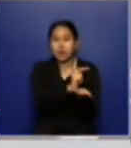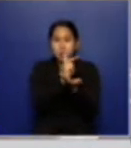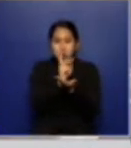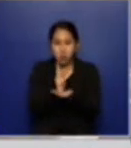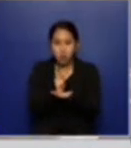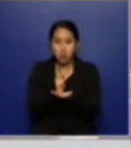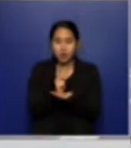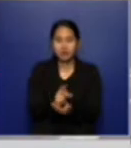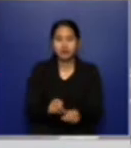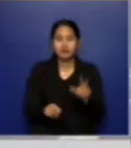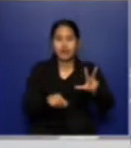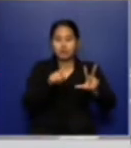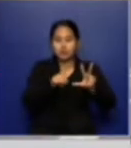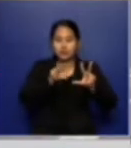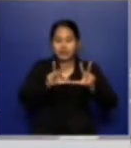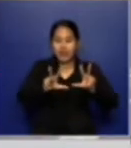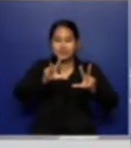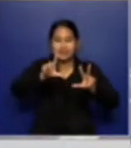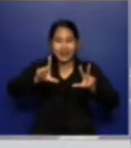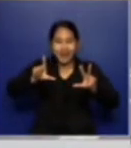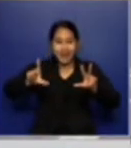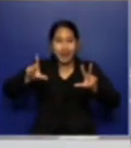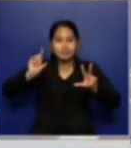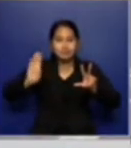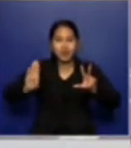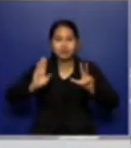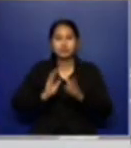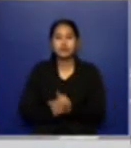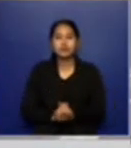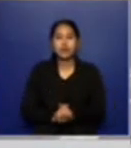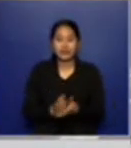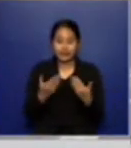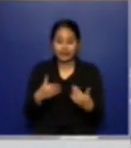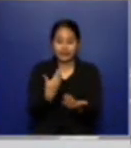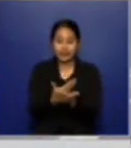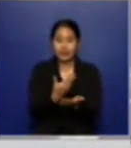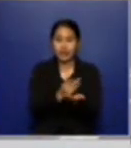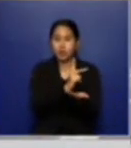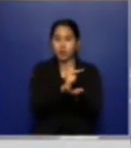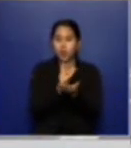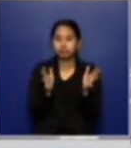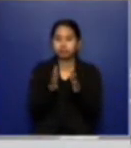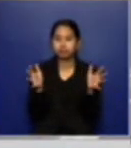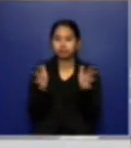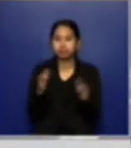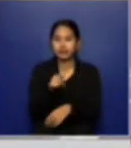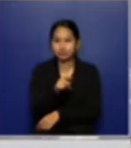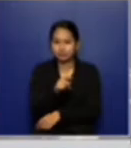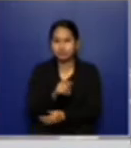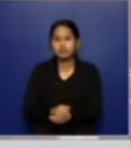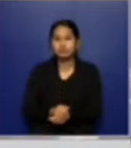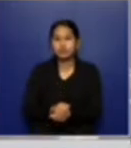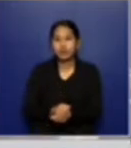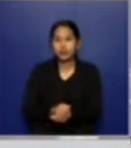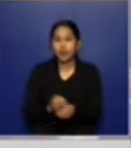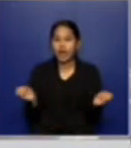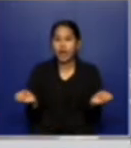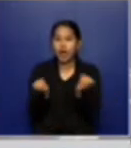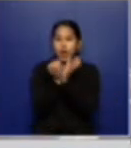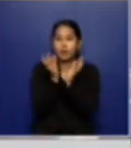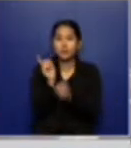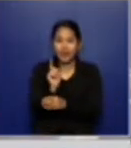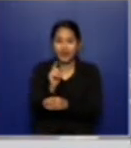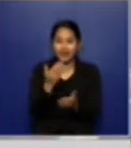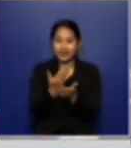แล้ว 3.3 ล้านล้านบาทการกู้เงินแบบมากมหาศาลแบบนี้ค่ะส่งผลให้ห